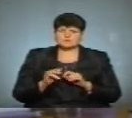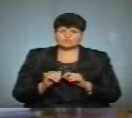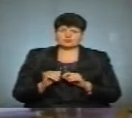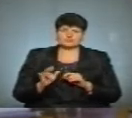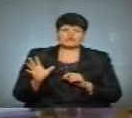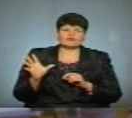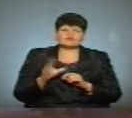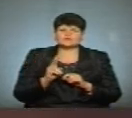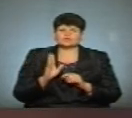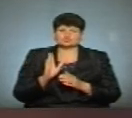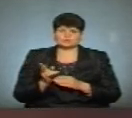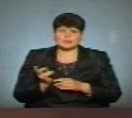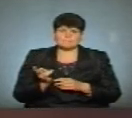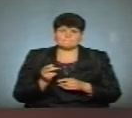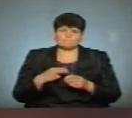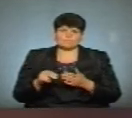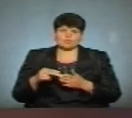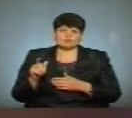всіх, хто буде покупцями.